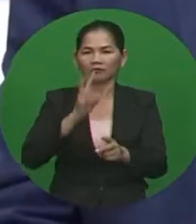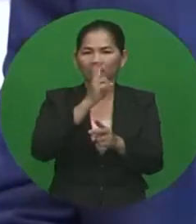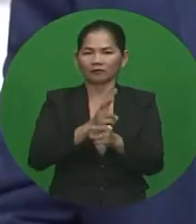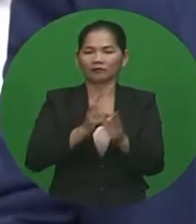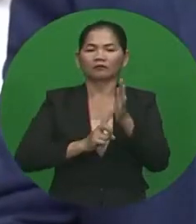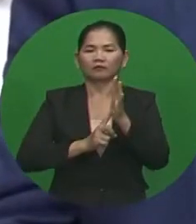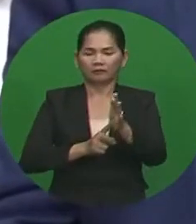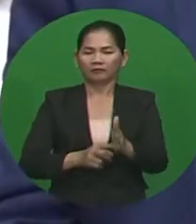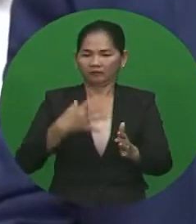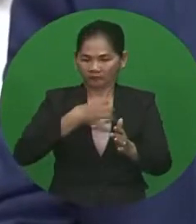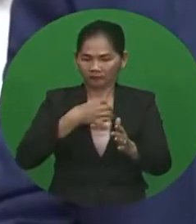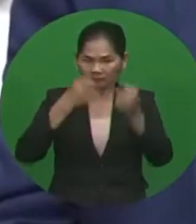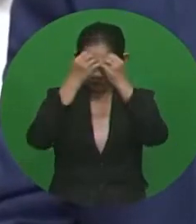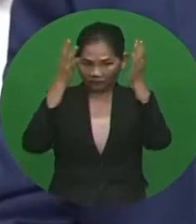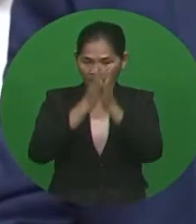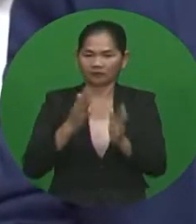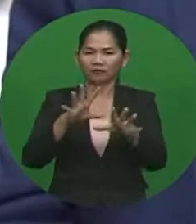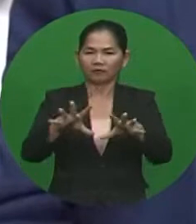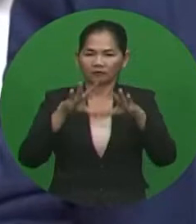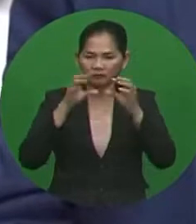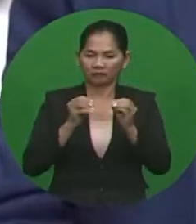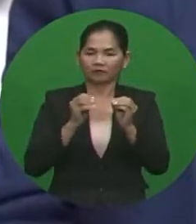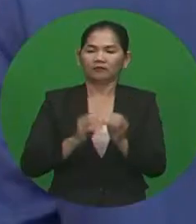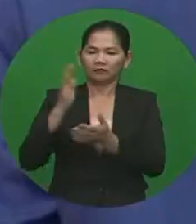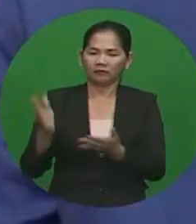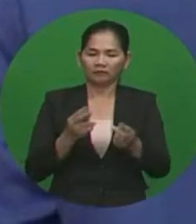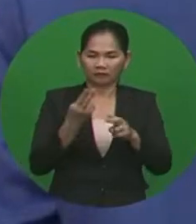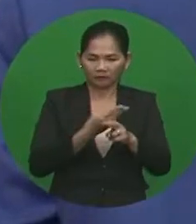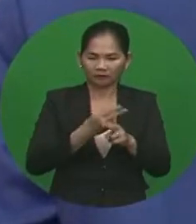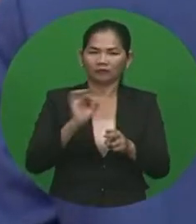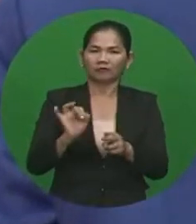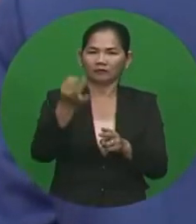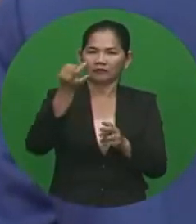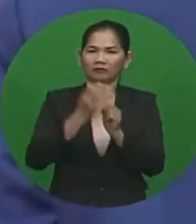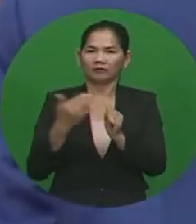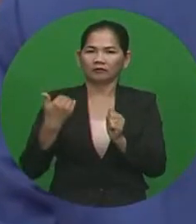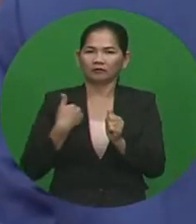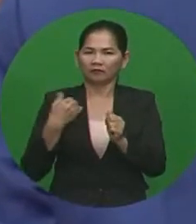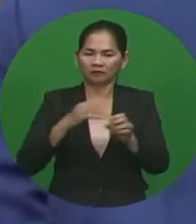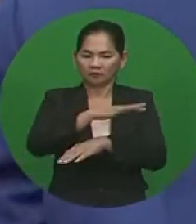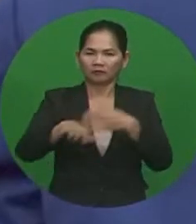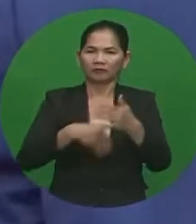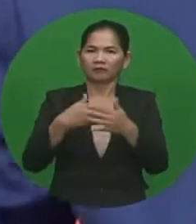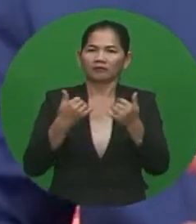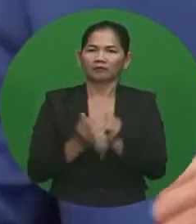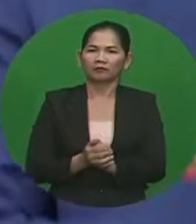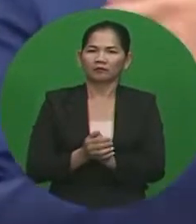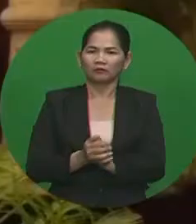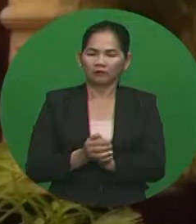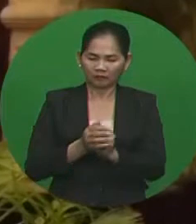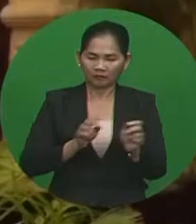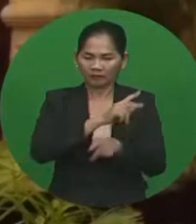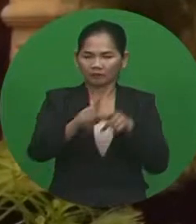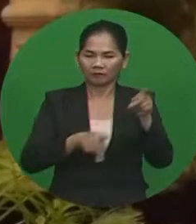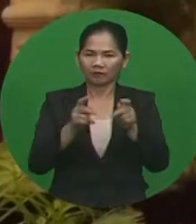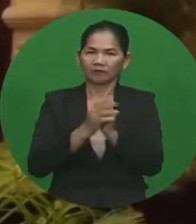ង្ហាញអំពីតម្រូវការព័ត៌មានដើម្បីទទួលបានការអភិវឌ្ឍប្រកបដោយចីរភាពសម្រាប់អ្នកទាំងអស់គ្នានិងអាចឲ្យពលរដ្